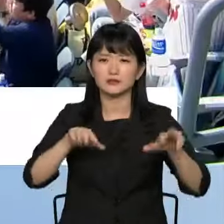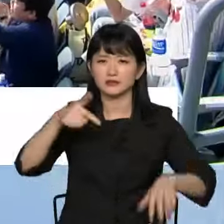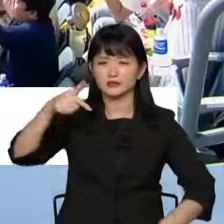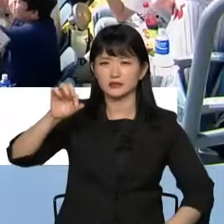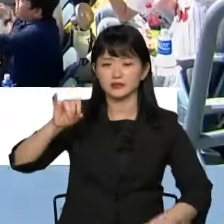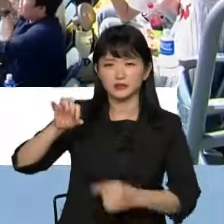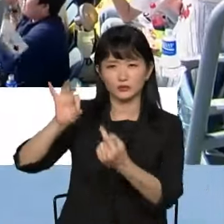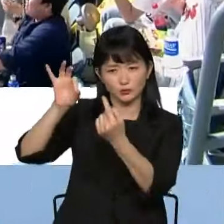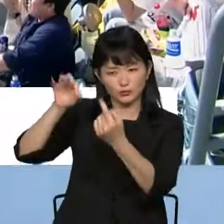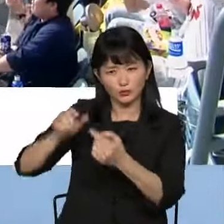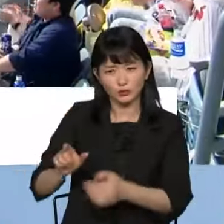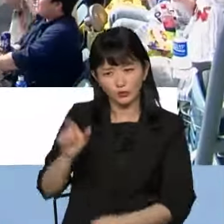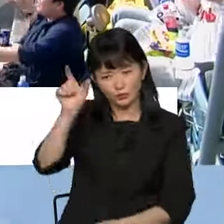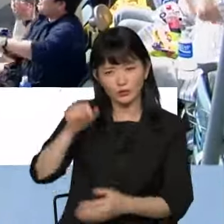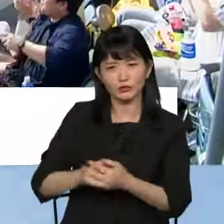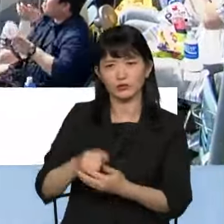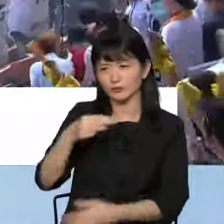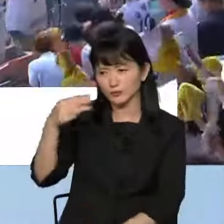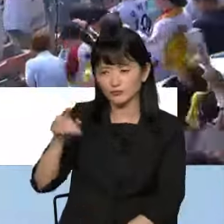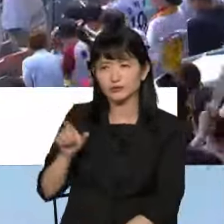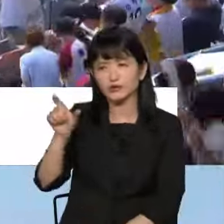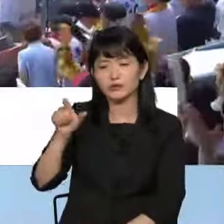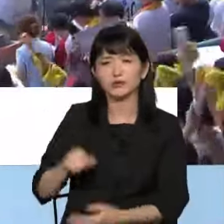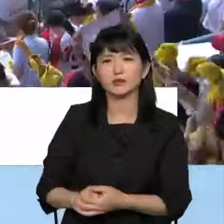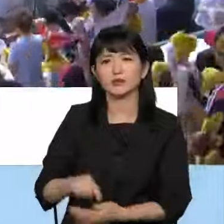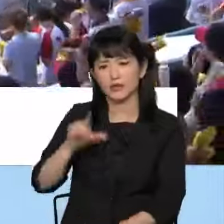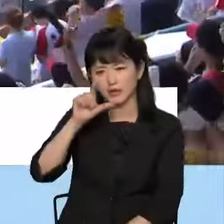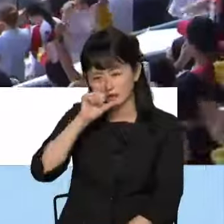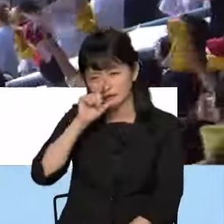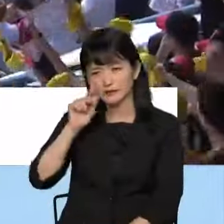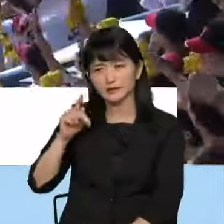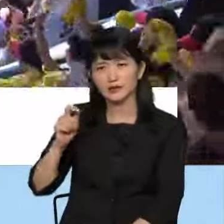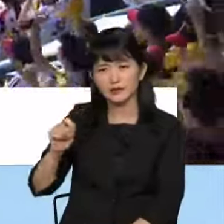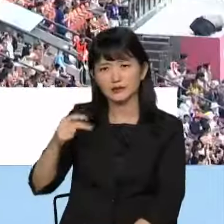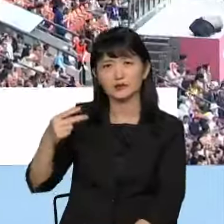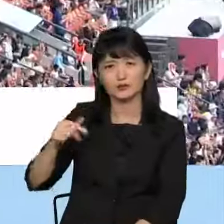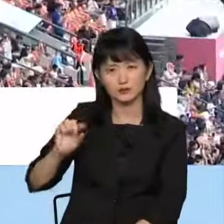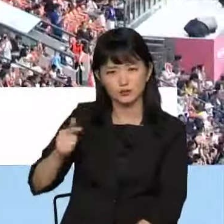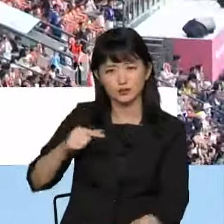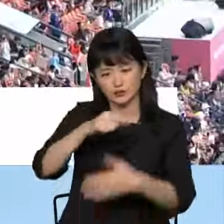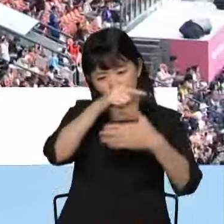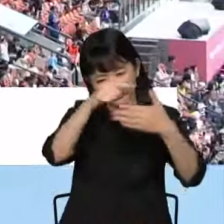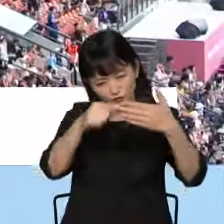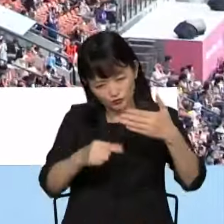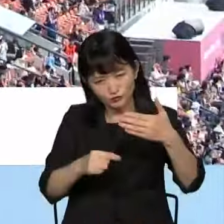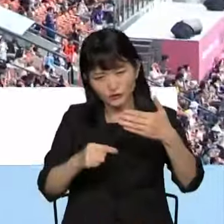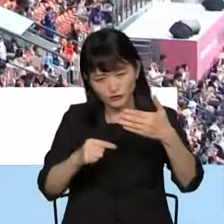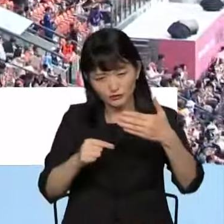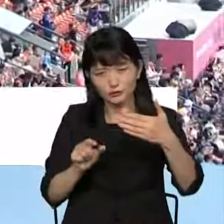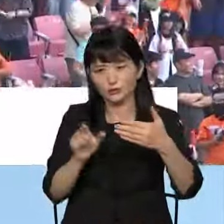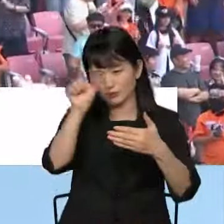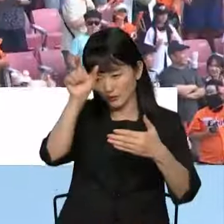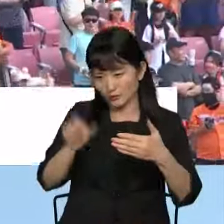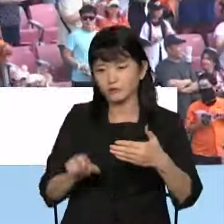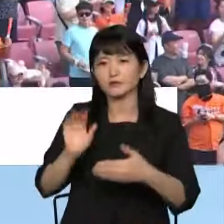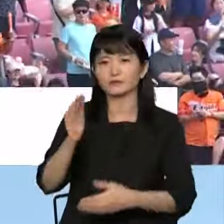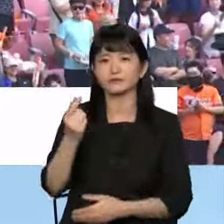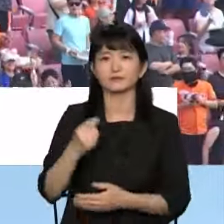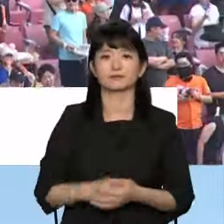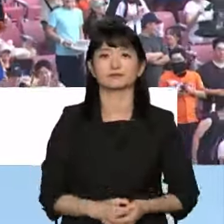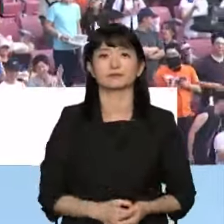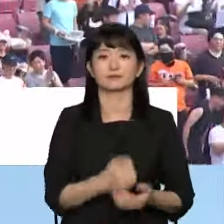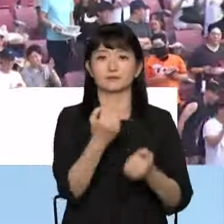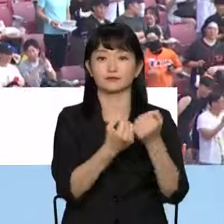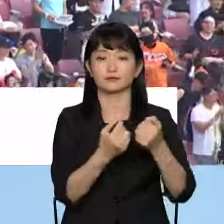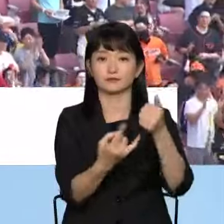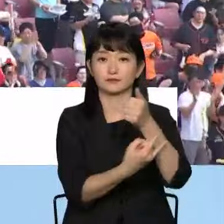올라갔고 삼성이 올라갔고 LG 그다음에 KT 두산 이런 식으로 좀 흘러갈 상황이 좀 높습니다. 네. 우리 김선우